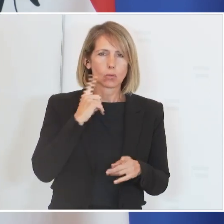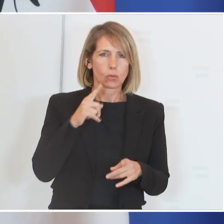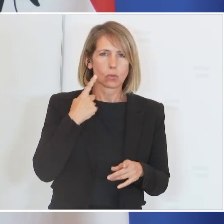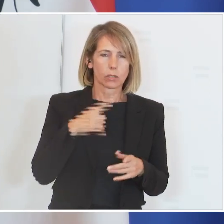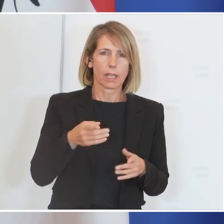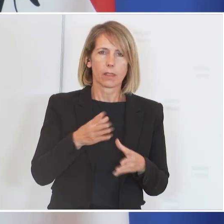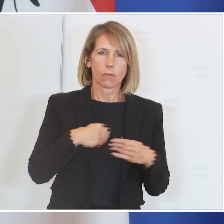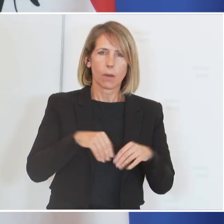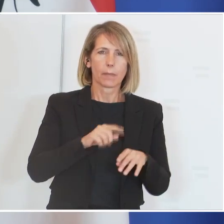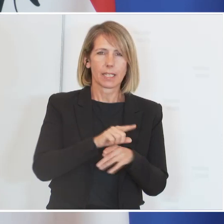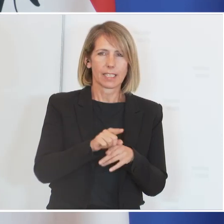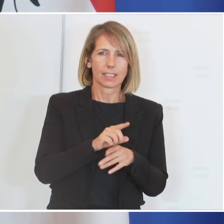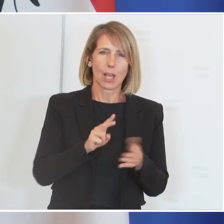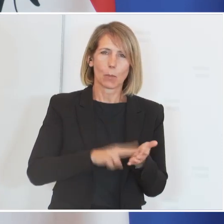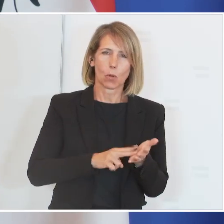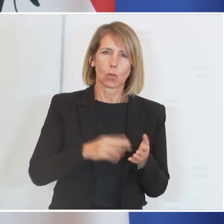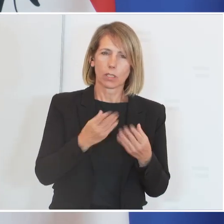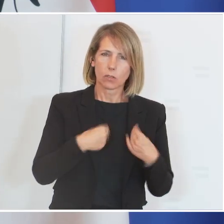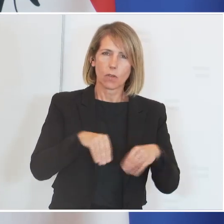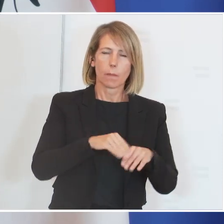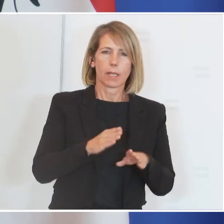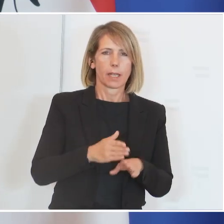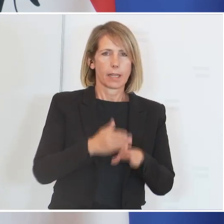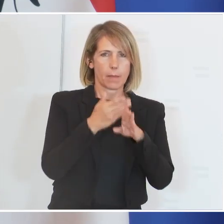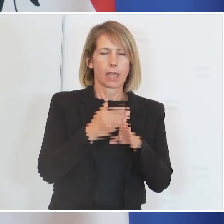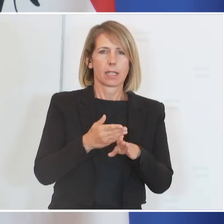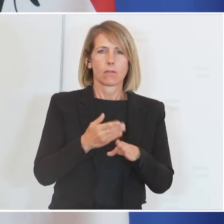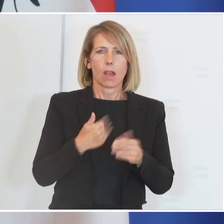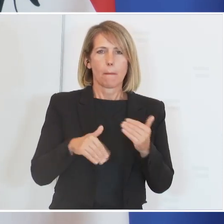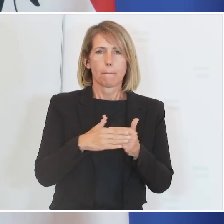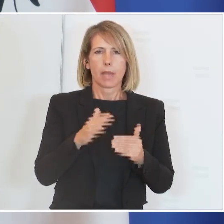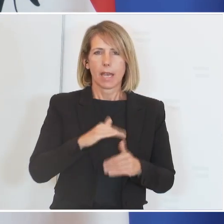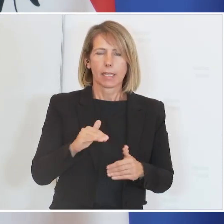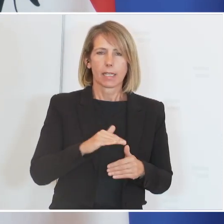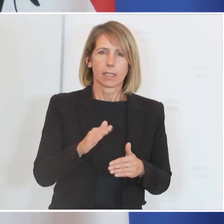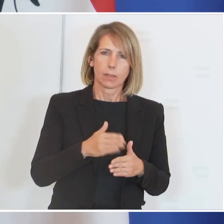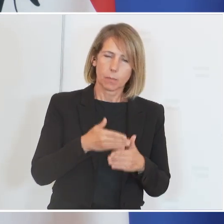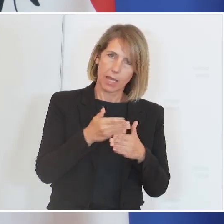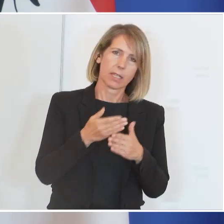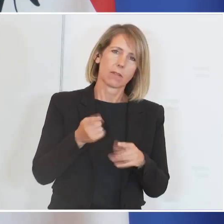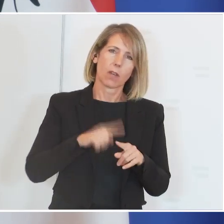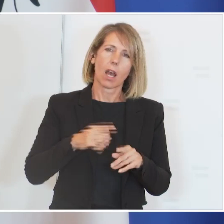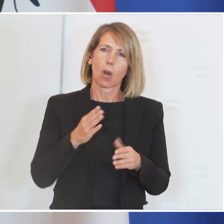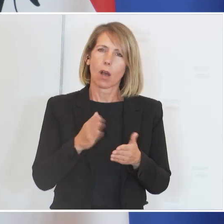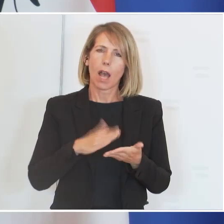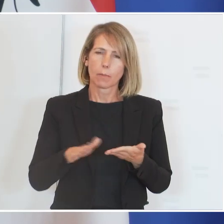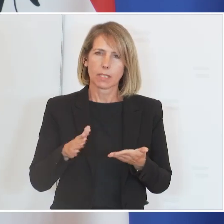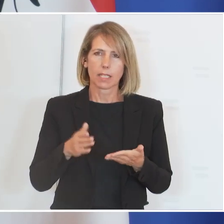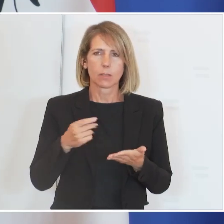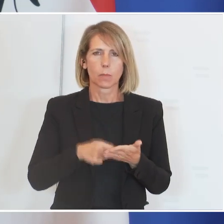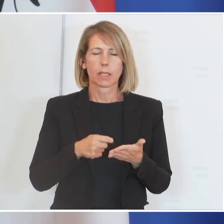der Familienzeitbonus, die Familienbeihilfe, der Mehrkindzuschlag und der Kinderabsetzbetrag, all das mit 1.